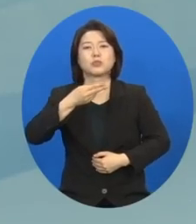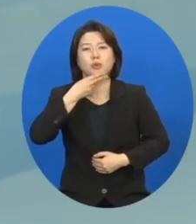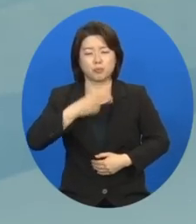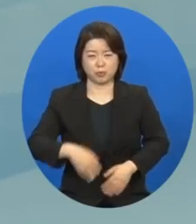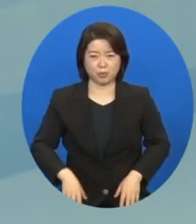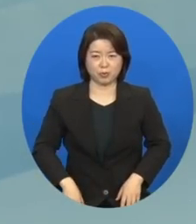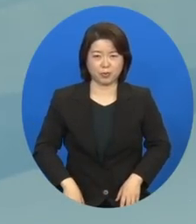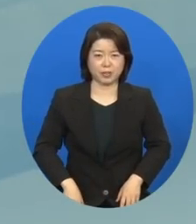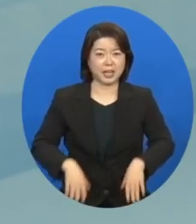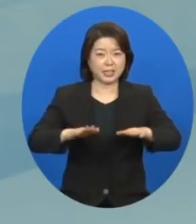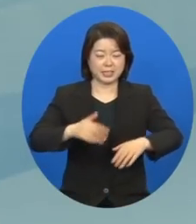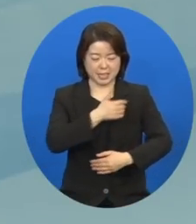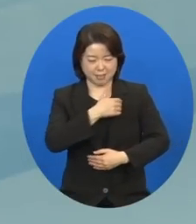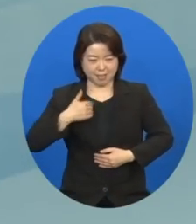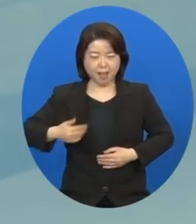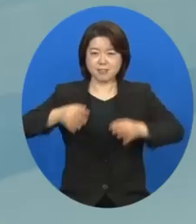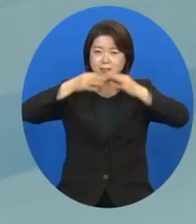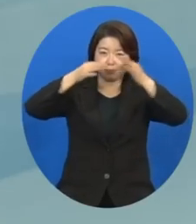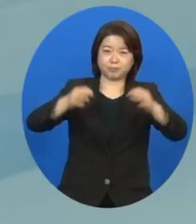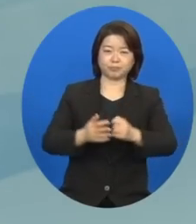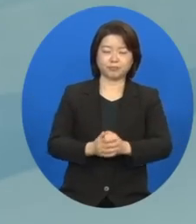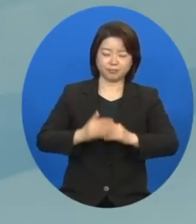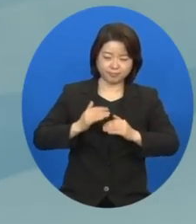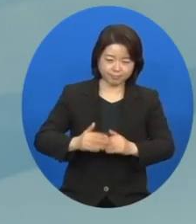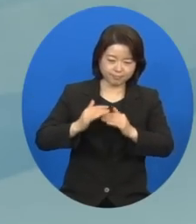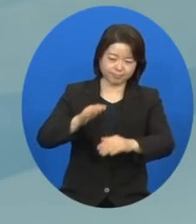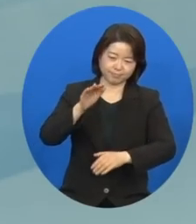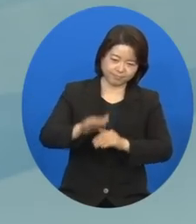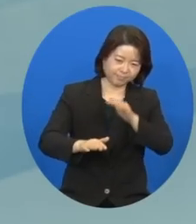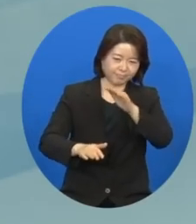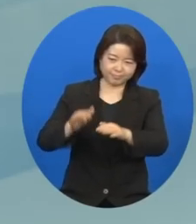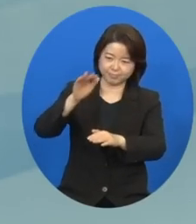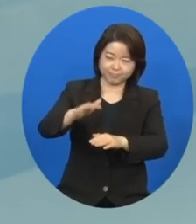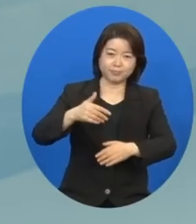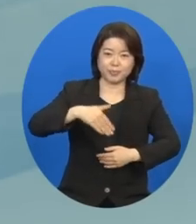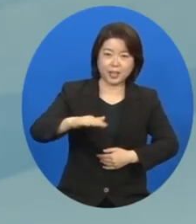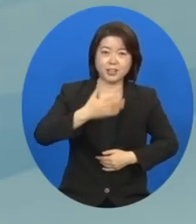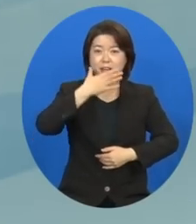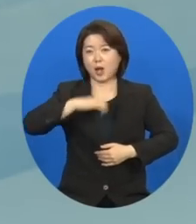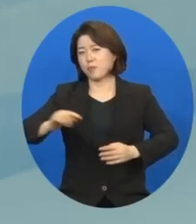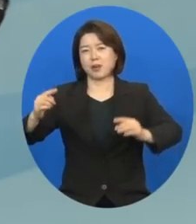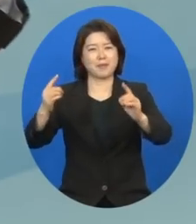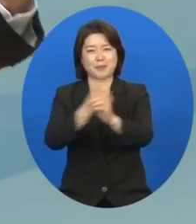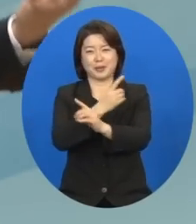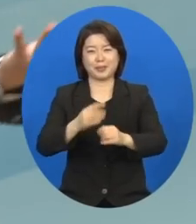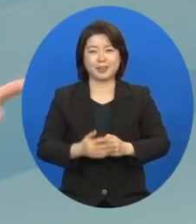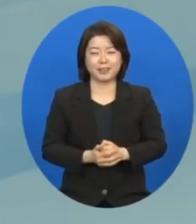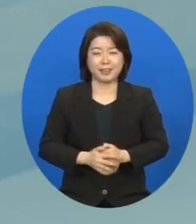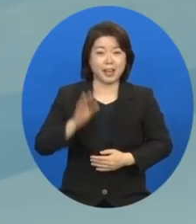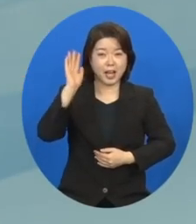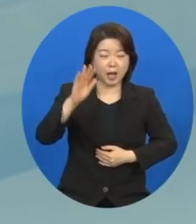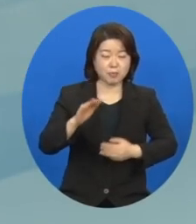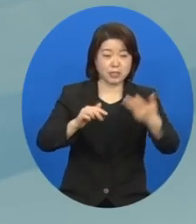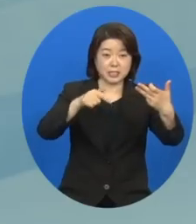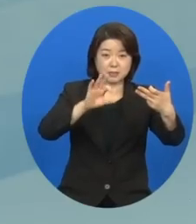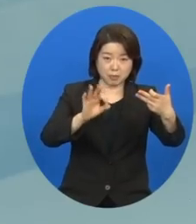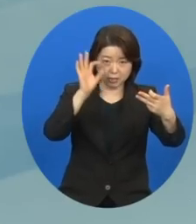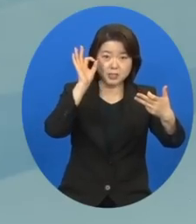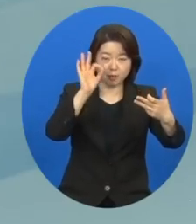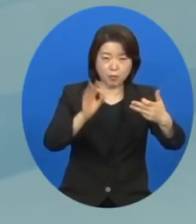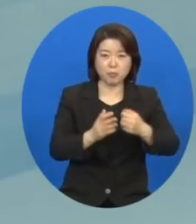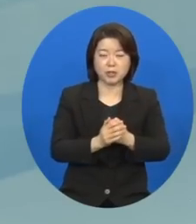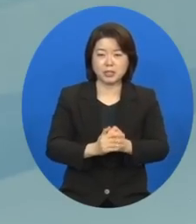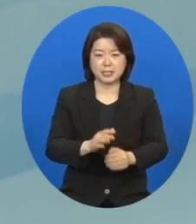않습니다. 이제는 당당하게 외치면서 나아가는 아브라함으로 변하게 됩니다. 이제 점차 우리 18장을 보게 되면